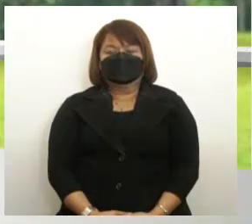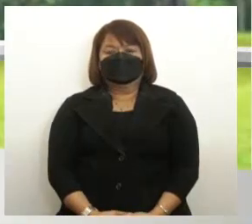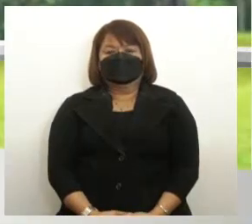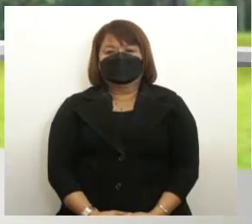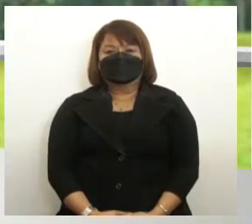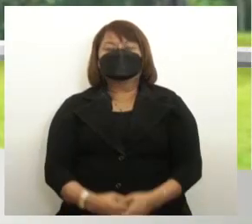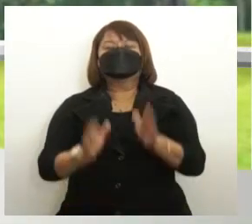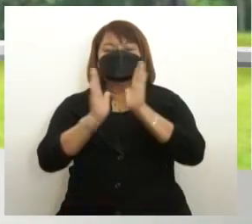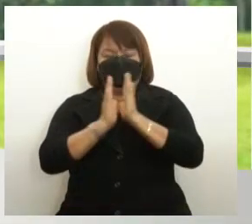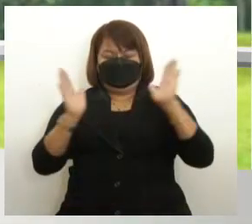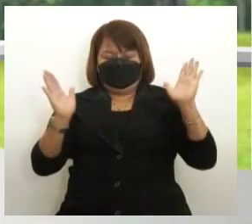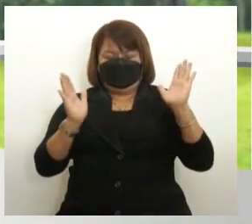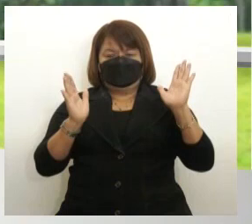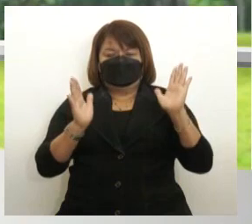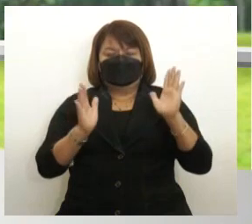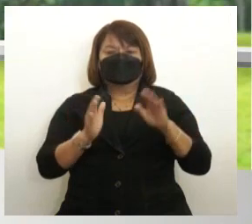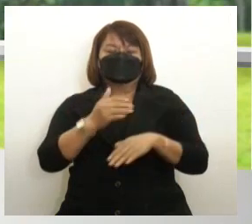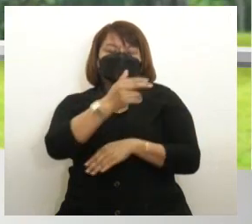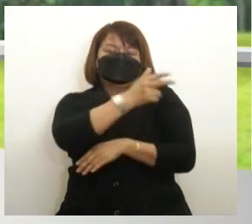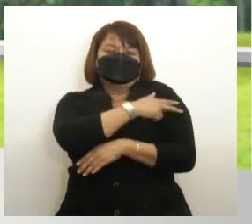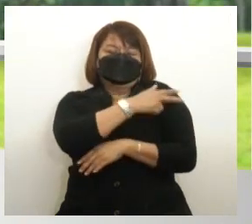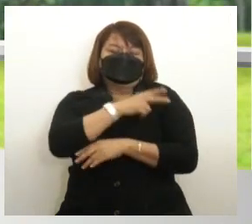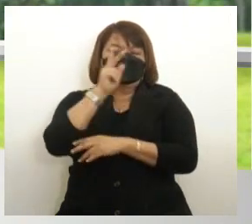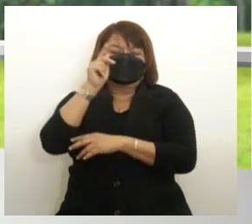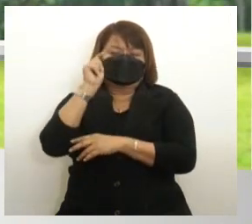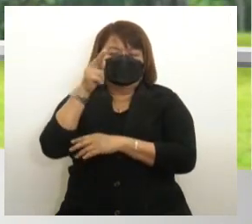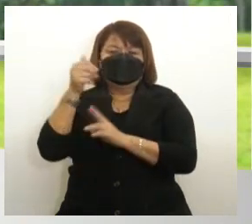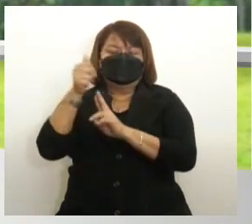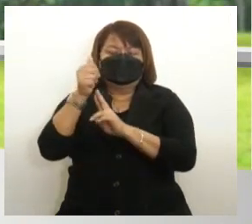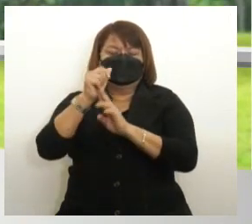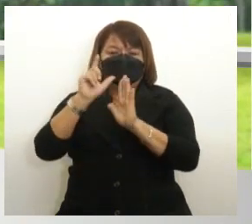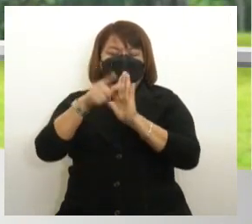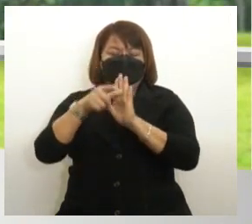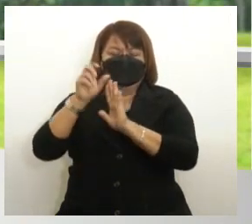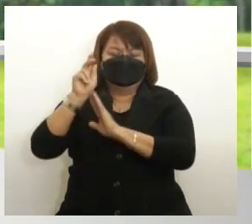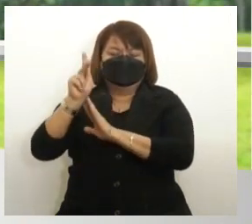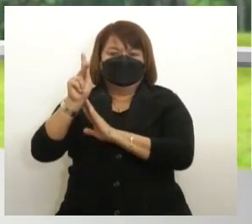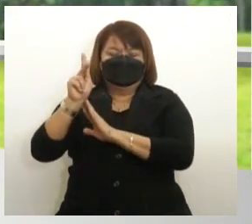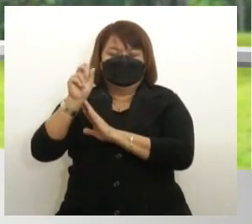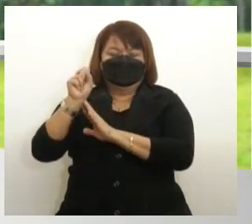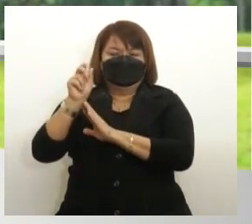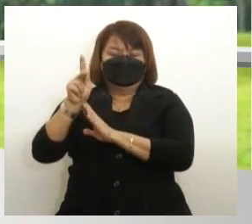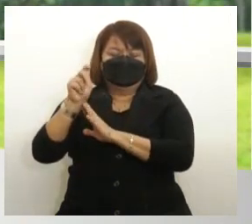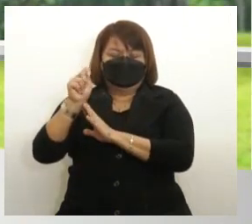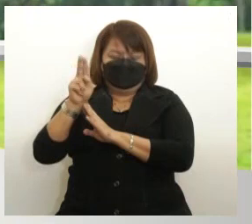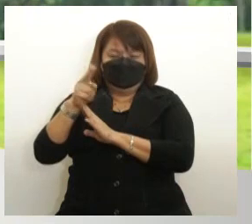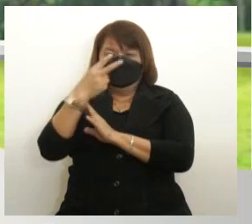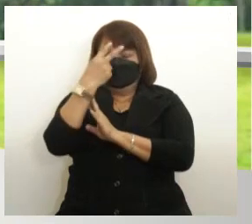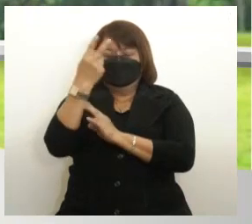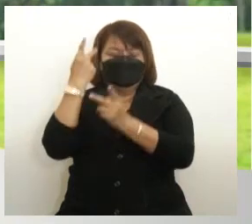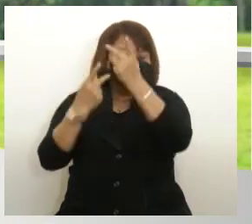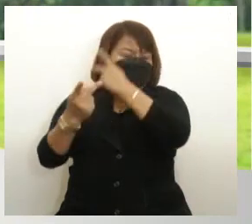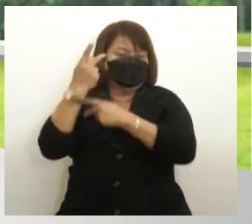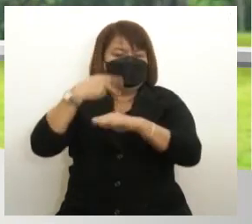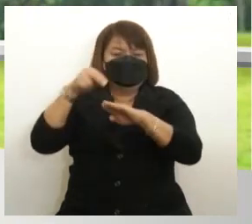ต้องขอขอบคุณท่านดร.เกตทิพย์สุภวณิชนะคะท่านรองเลขาธิการคณะกรรมการการศึกษาขั้นพื้นฐานค่ะที่ทำให้เราได้เห็นถึงประวัติศาสตร์ชาติ